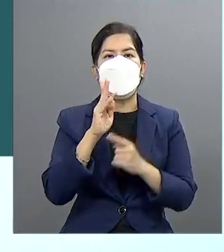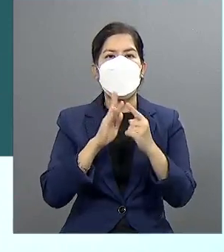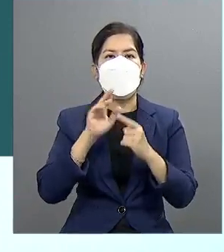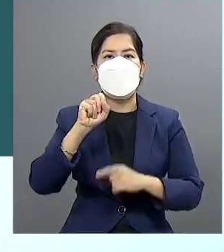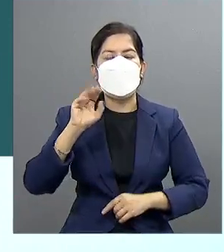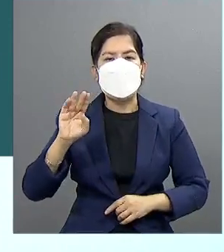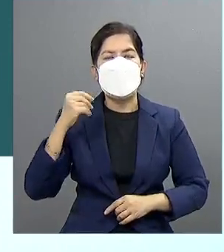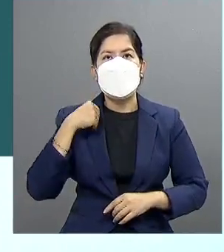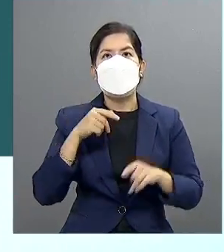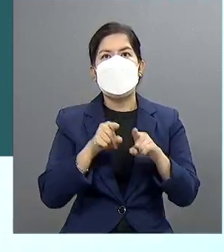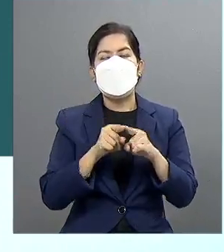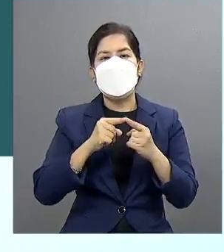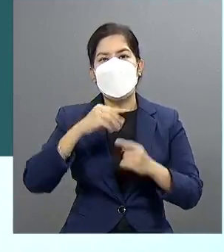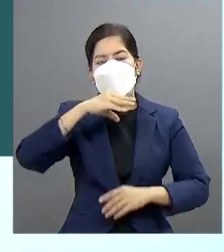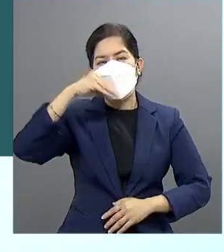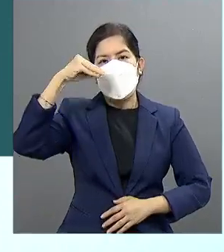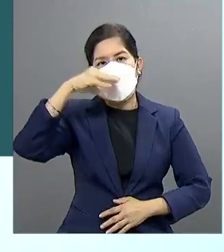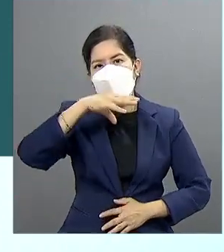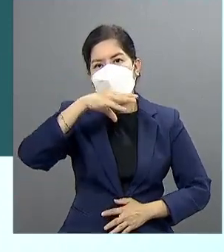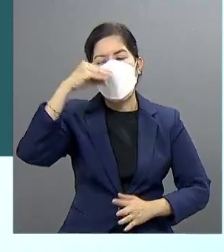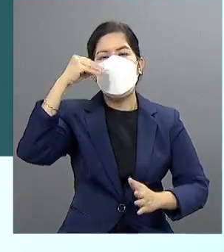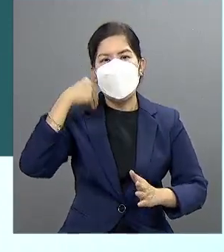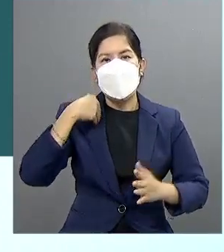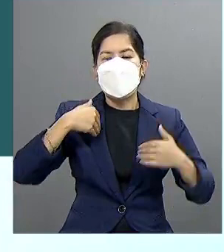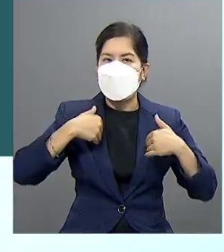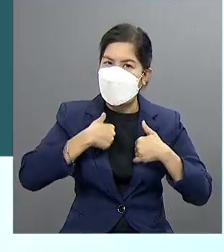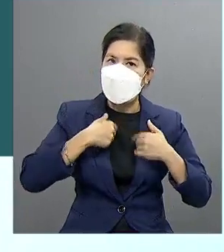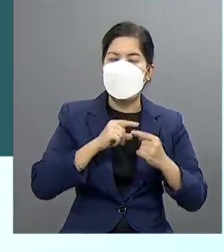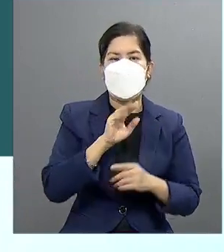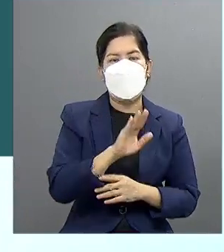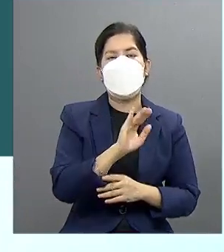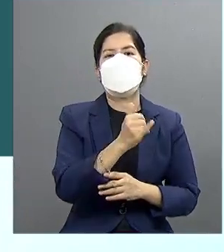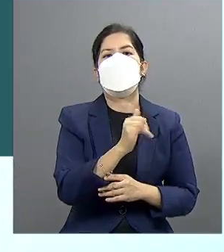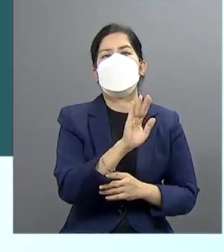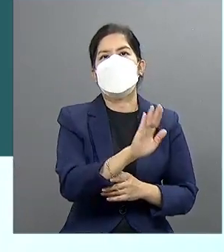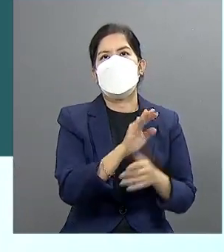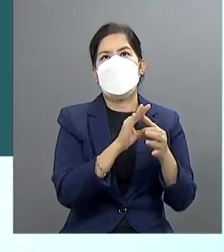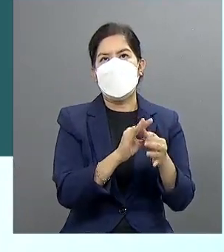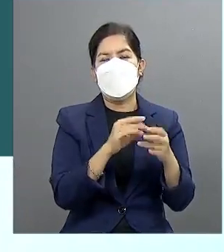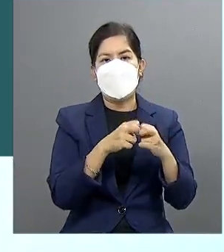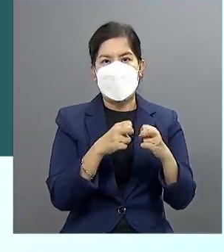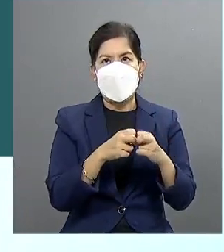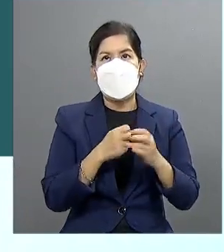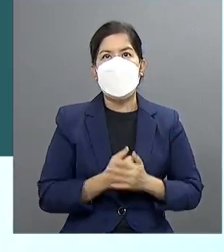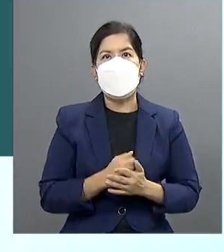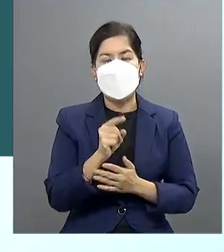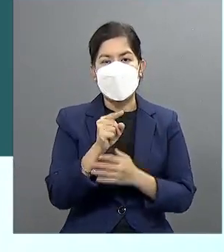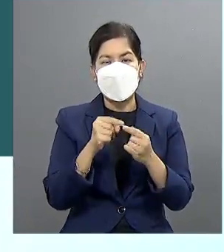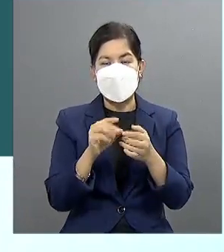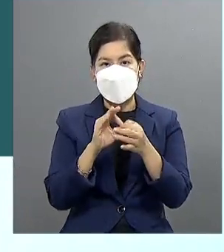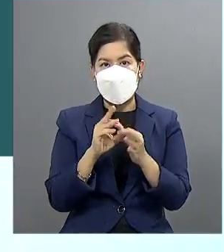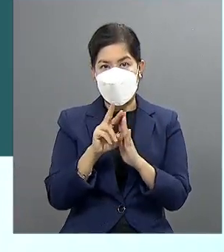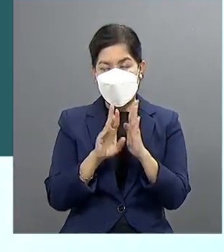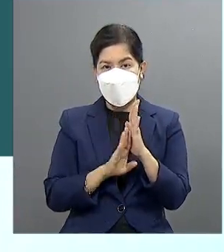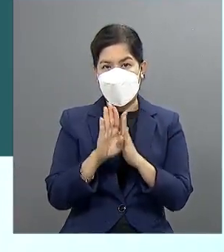อบหืดมีไอเหนื่อยแล้วหายใจดังวิดวิดอย่างนี้ก็คือทำให้หลอดลมอุดตันซึ่งอันนี้ก็คือเป็นทางเดินหายใจส่วนล่างซึ่งพว